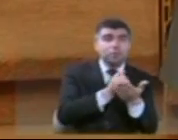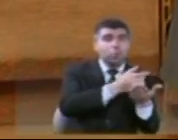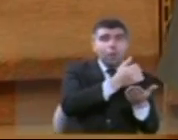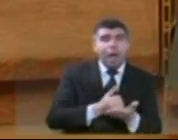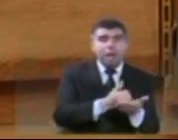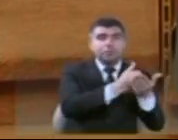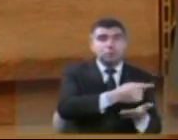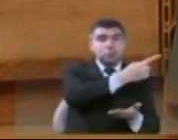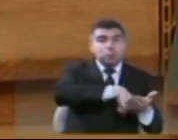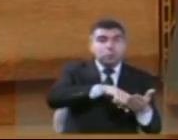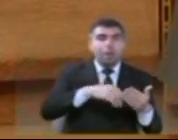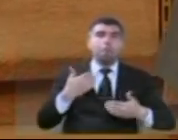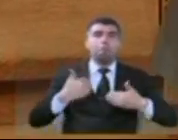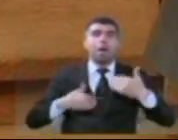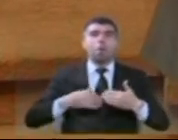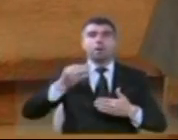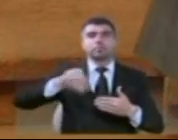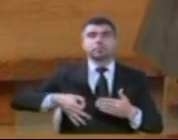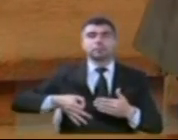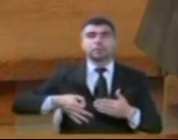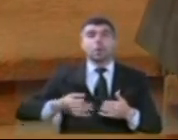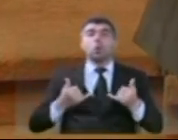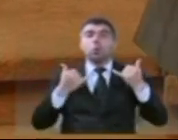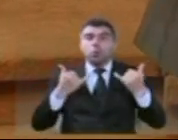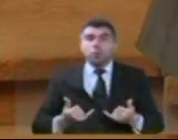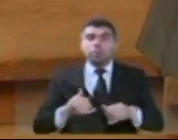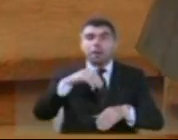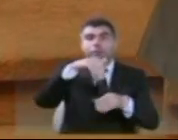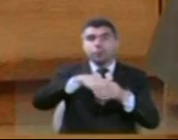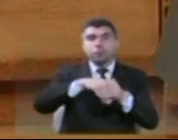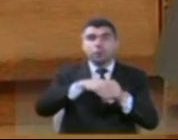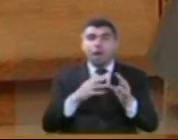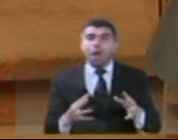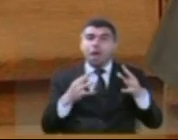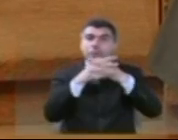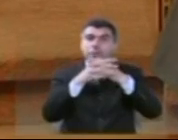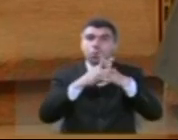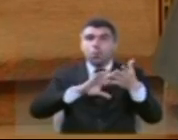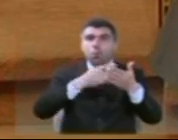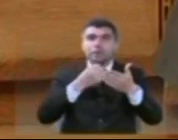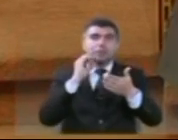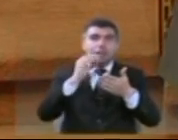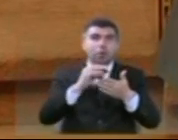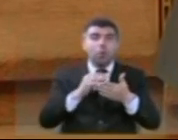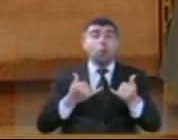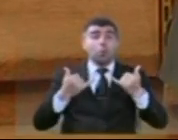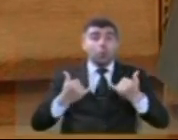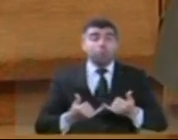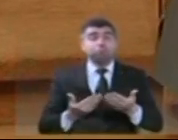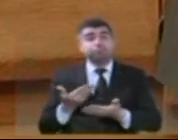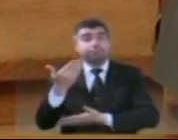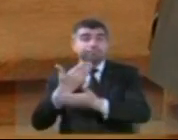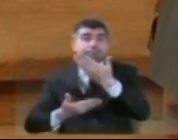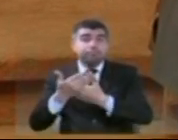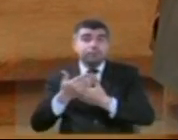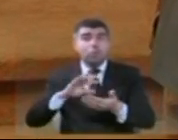إعاقة ماشي شي حد آخر. إذن اليوم صندوق التماسك الاجتماعي يمكننا من التمكين